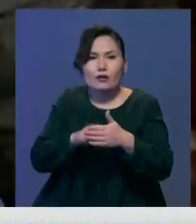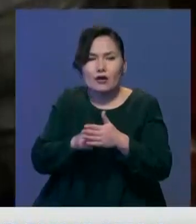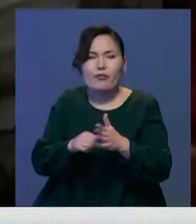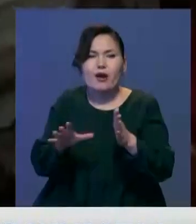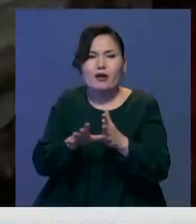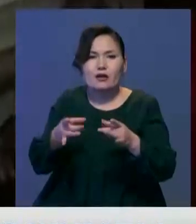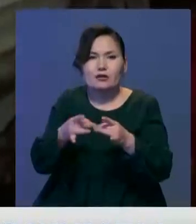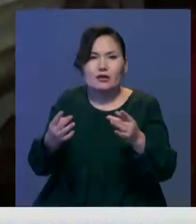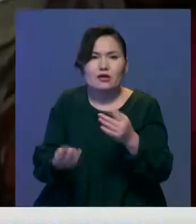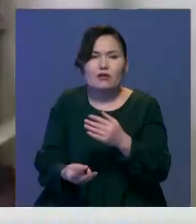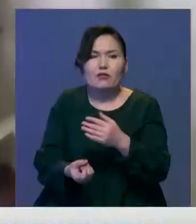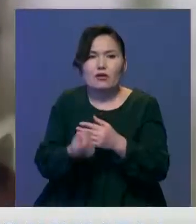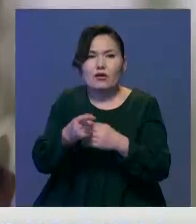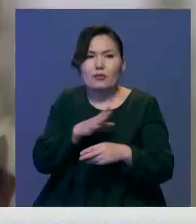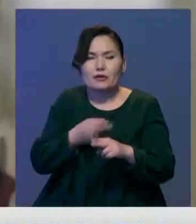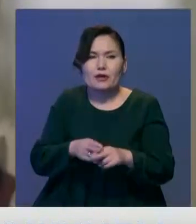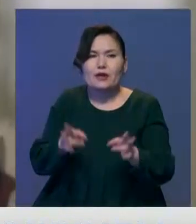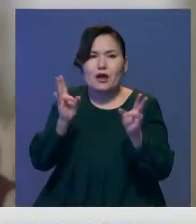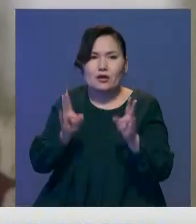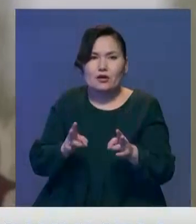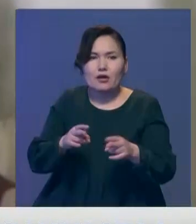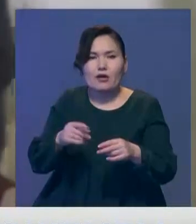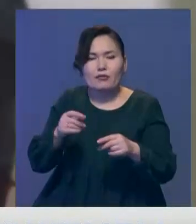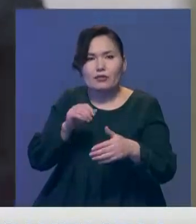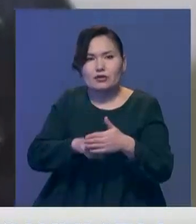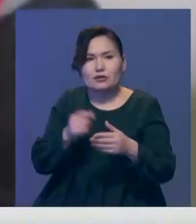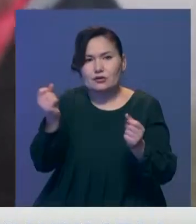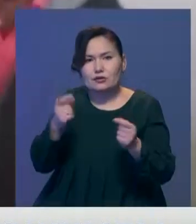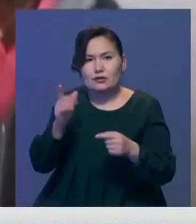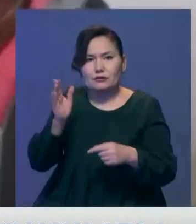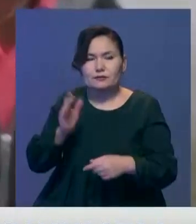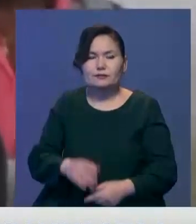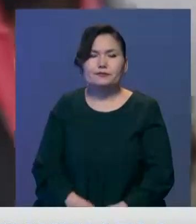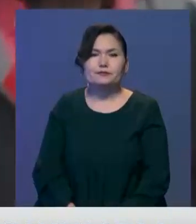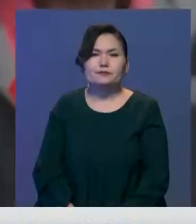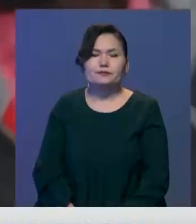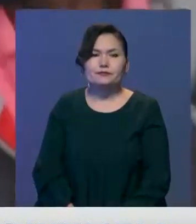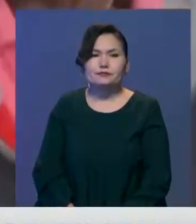тұйықталуы себеп болған. Қазір оқиға орнында тергеу амалдары жүріп жатыр.